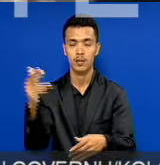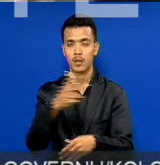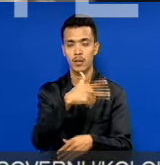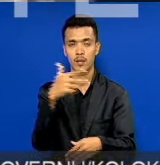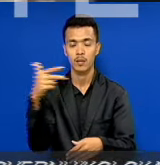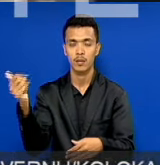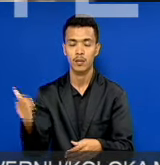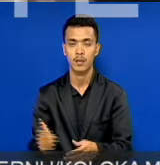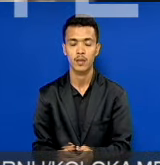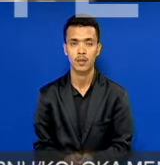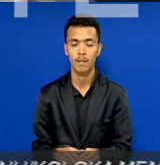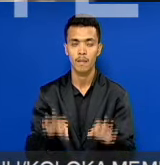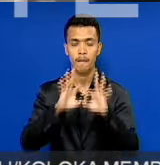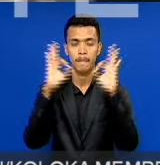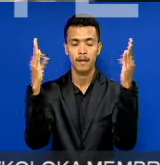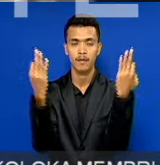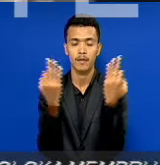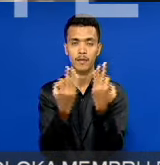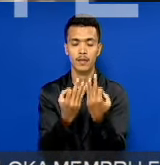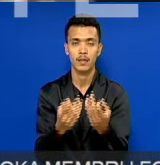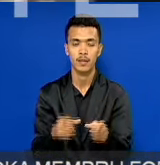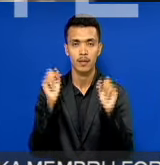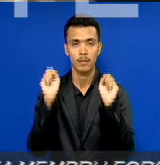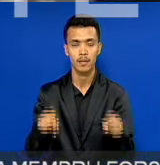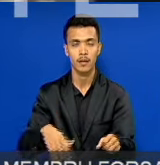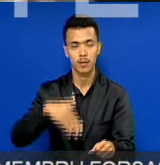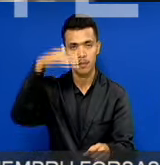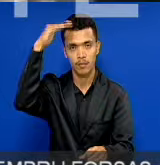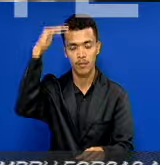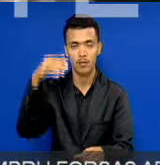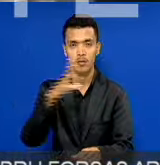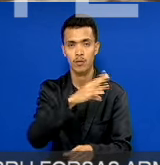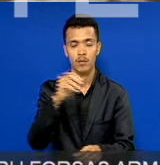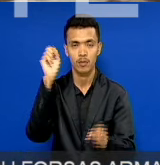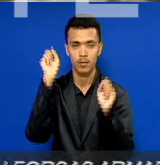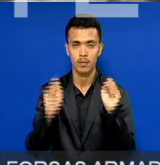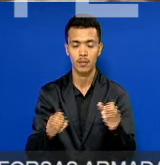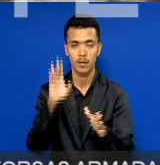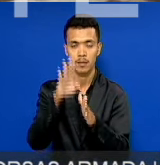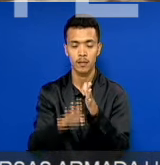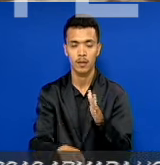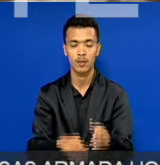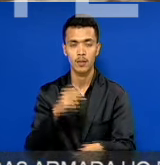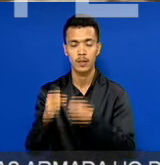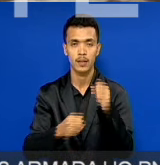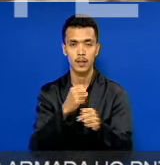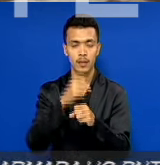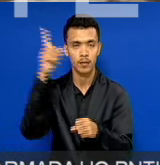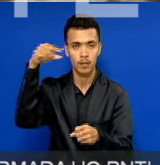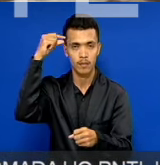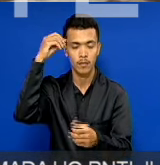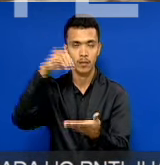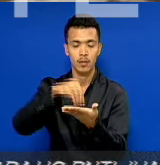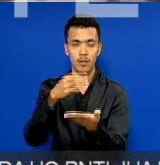ne, familia, dalarunga bele botli ta ne, dalarunga bele menus. Kada tinan, guvernu aloka osan